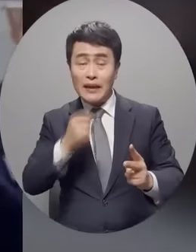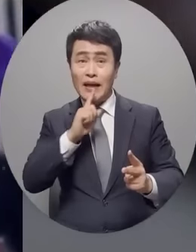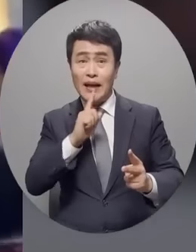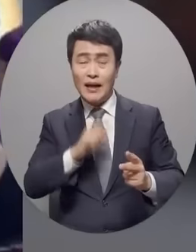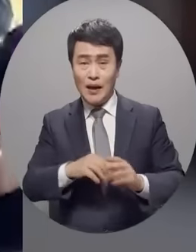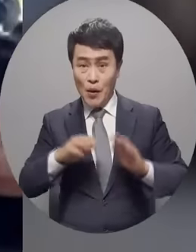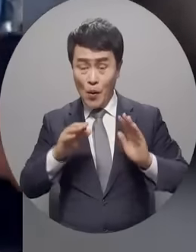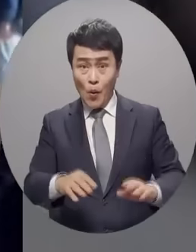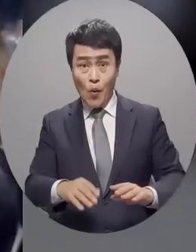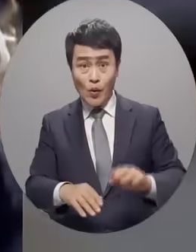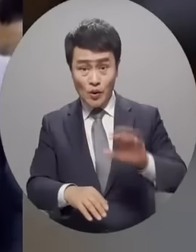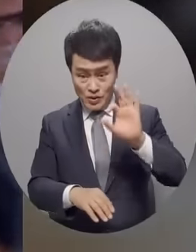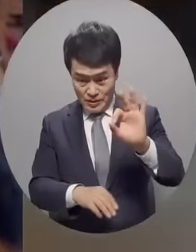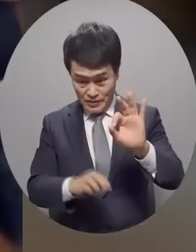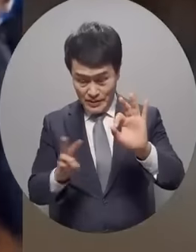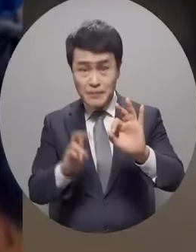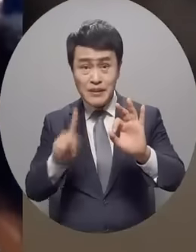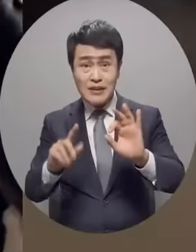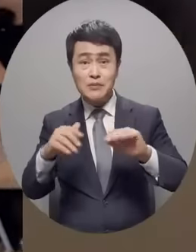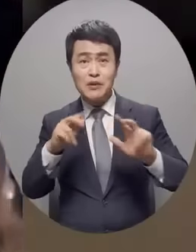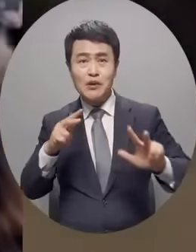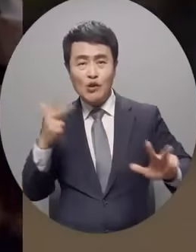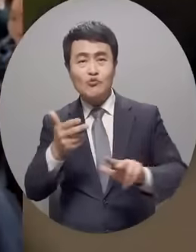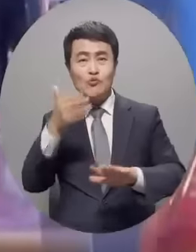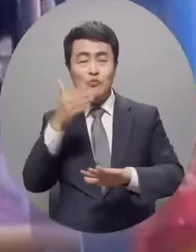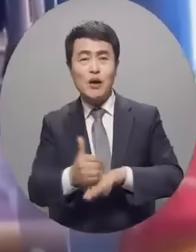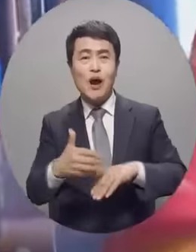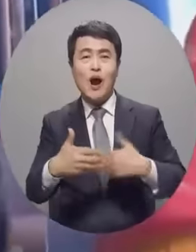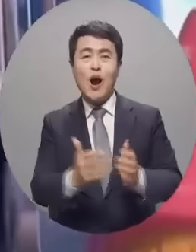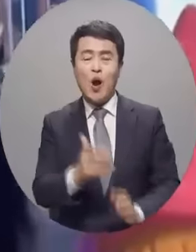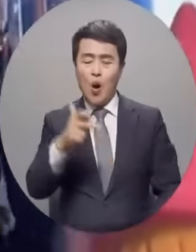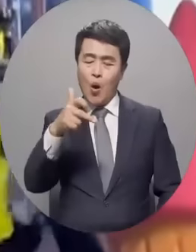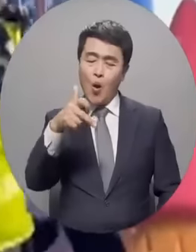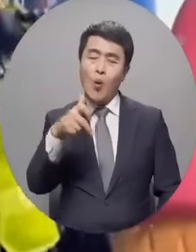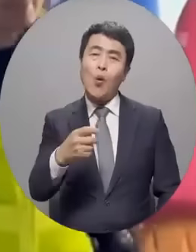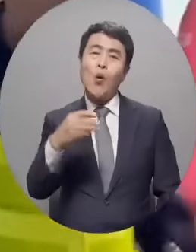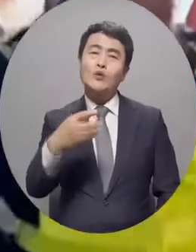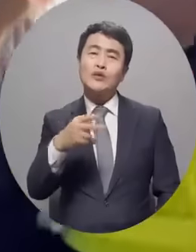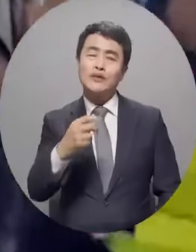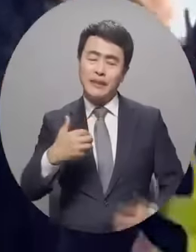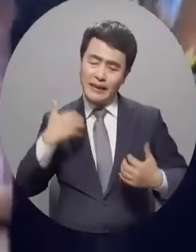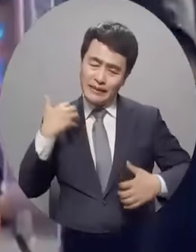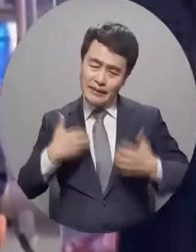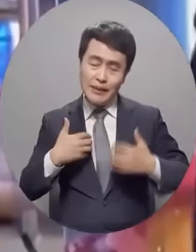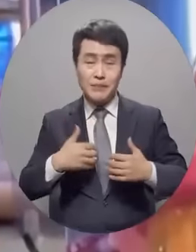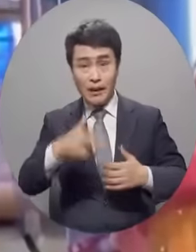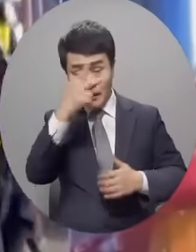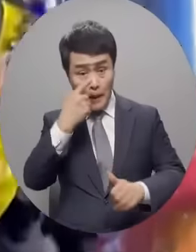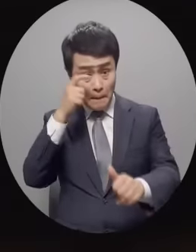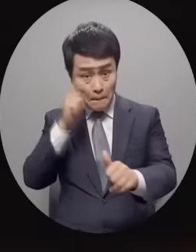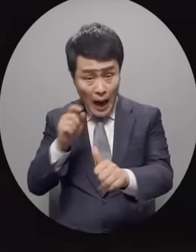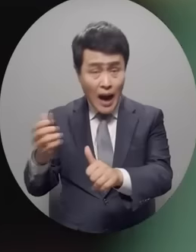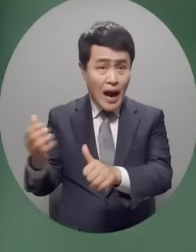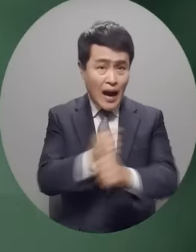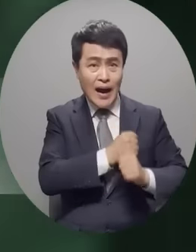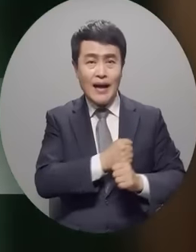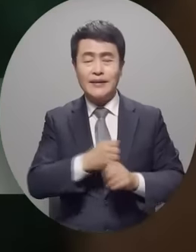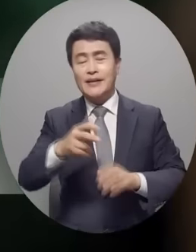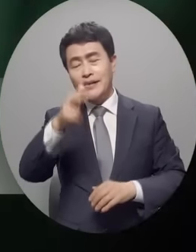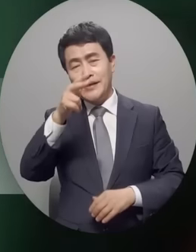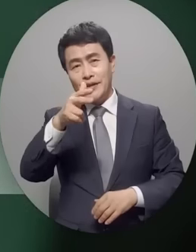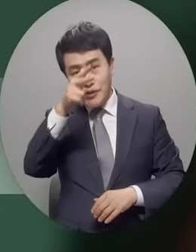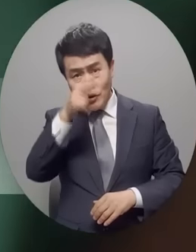오는 30일 헬로윈을 앞둔 주말을 맞아 코스튬 놀이를 즐기러 나온 시민들이 경찰에 잇따라 붙잡힌 것입니다. 경찰은